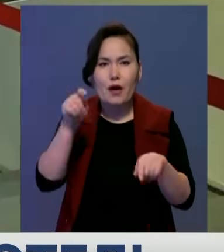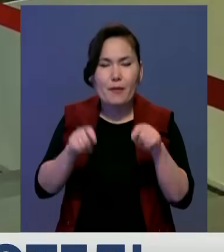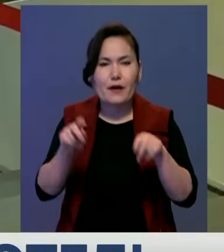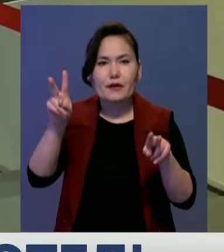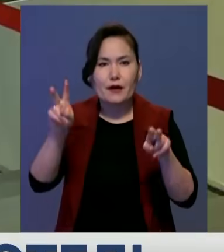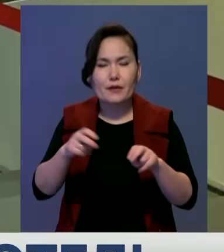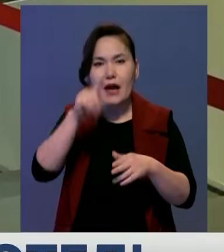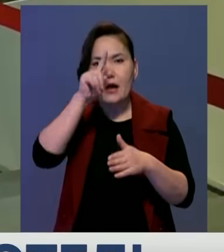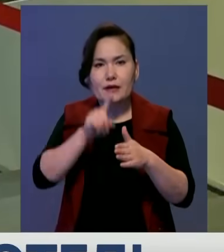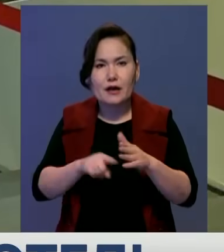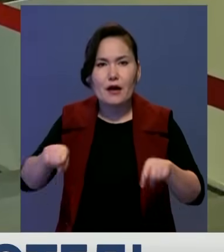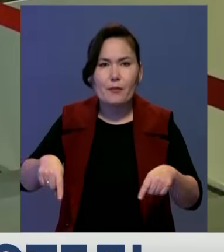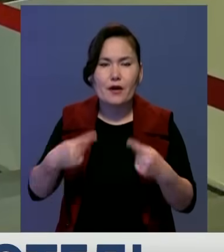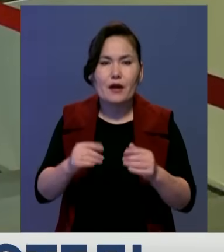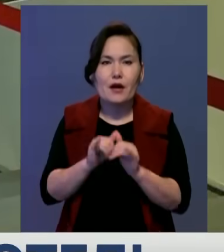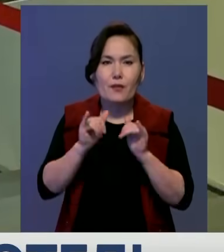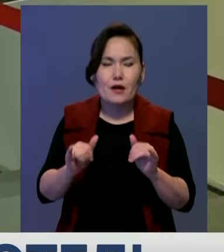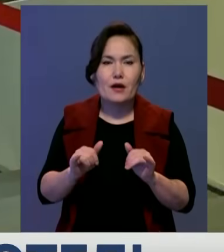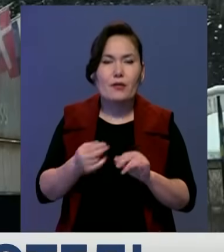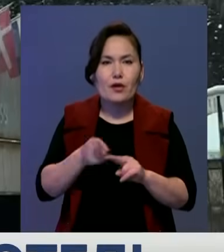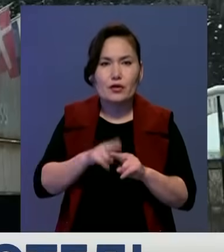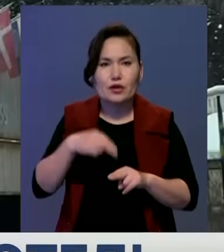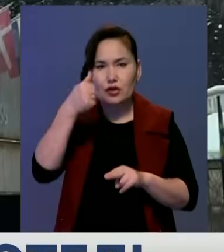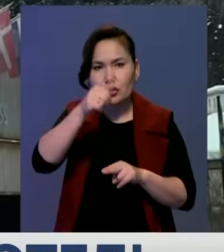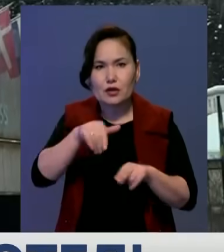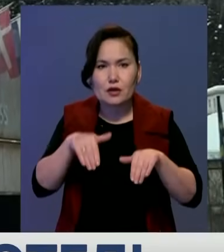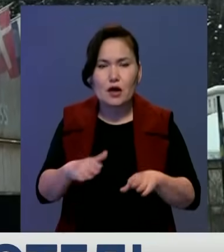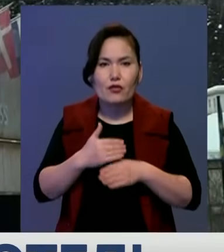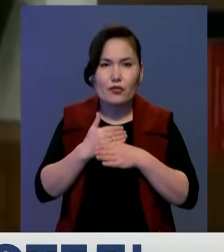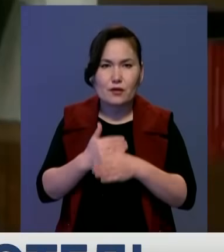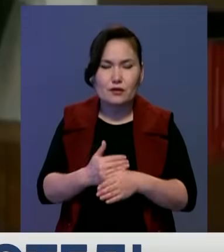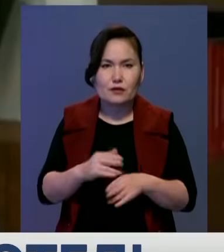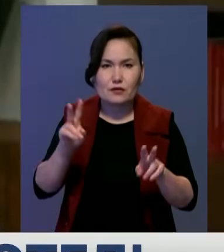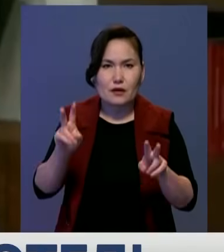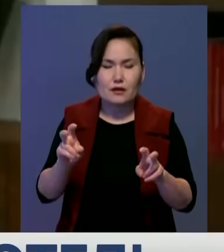тақырыбы сенімді қалпына келтірудегі шешуші жыл деп аталады.